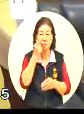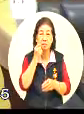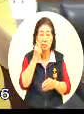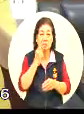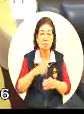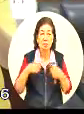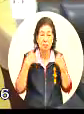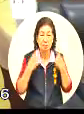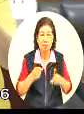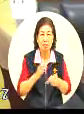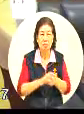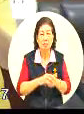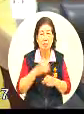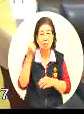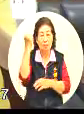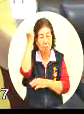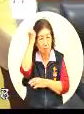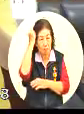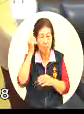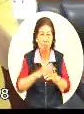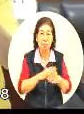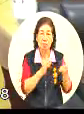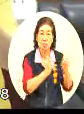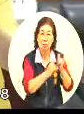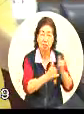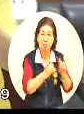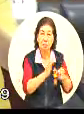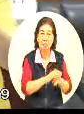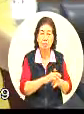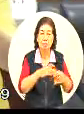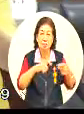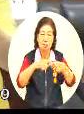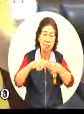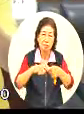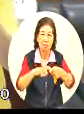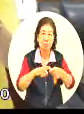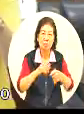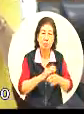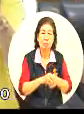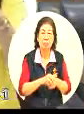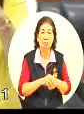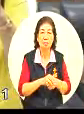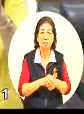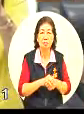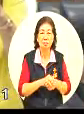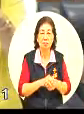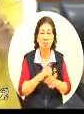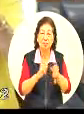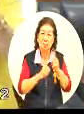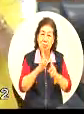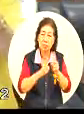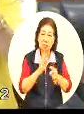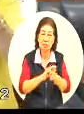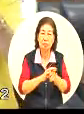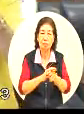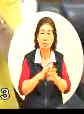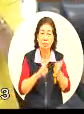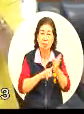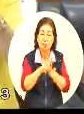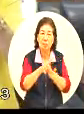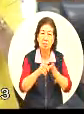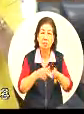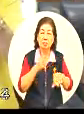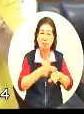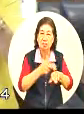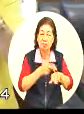户，然后结一些我们的哦，我们的一些比较专业的人，文史工作